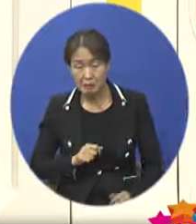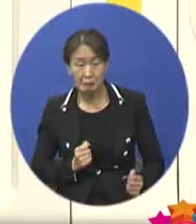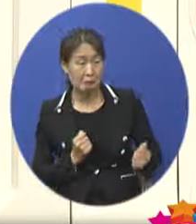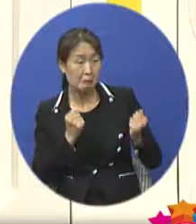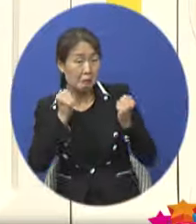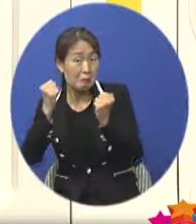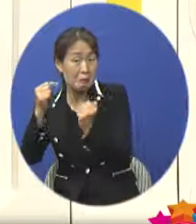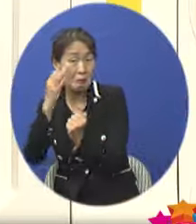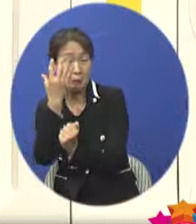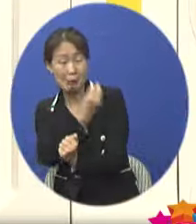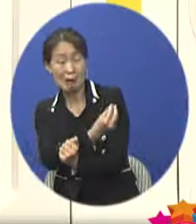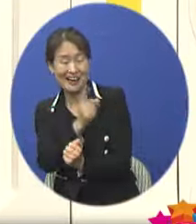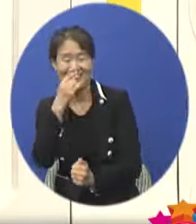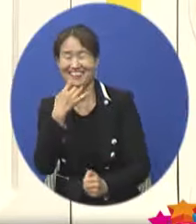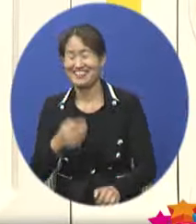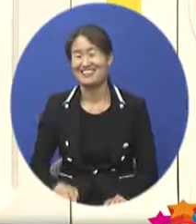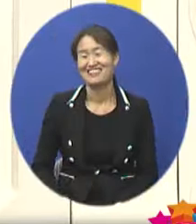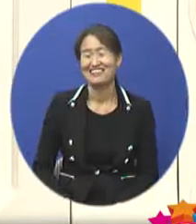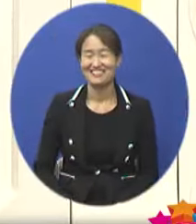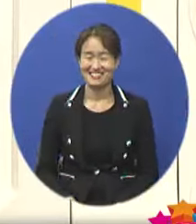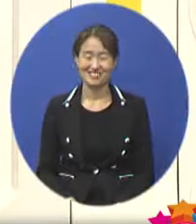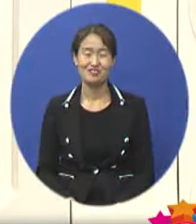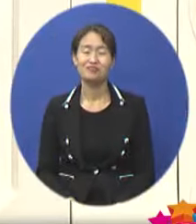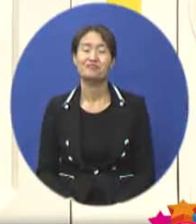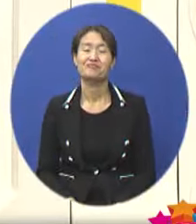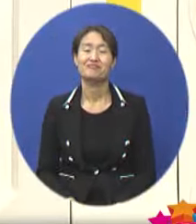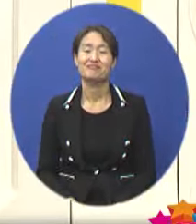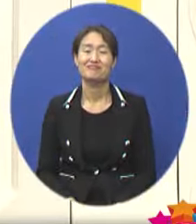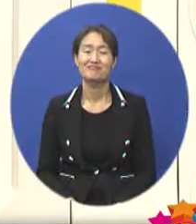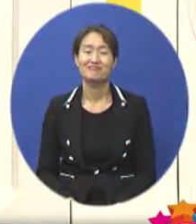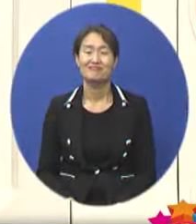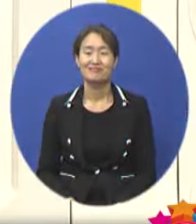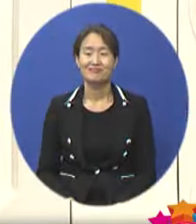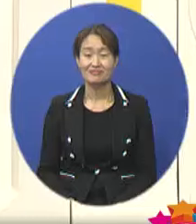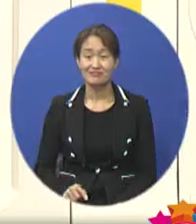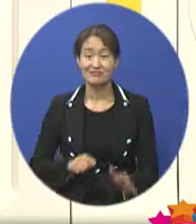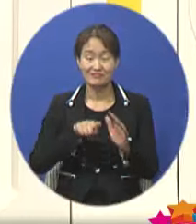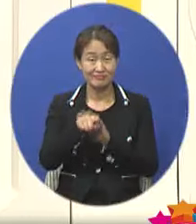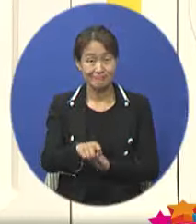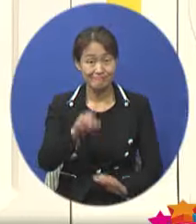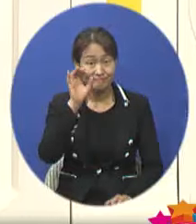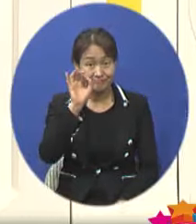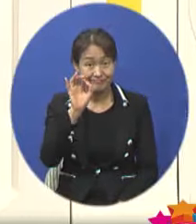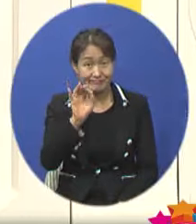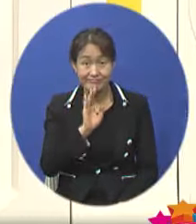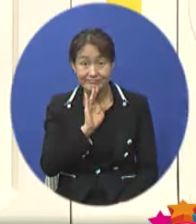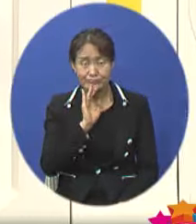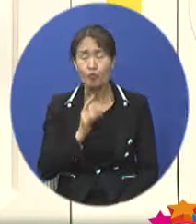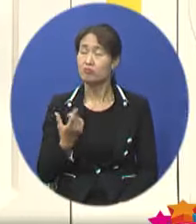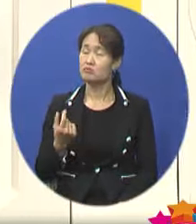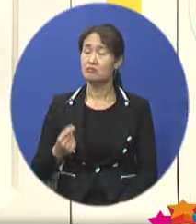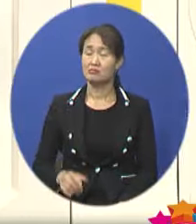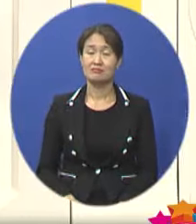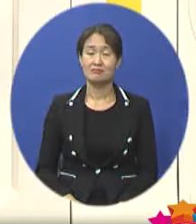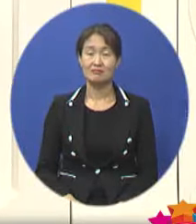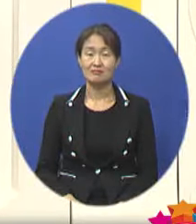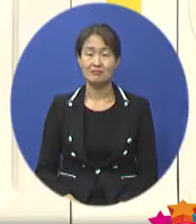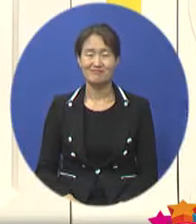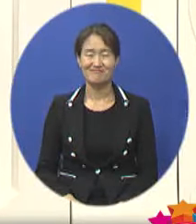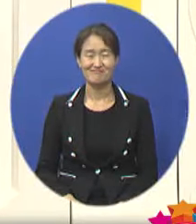가봤어요. 지나가면 살짝. 네. 네. 네. 거기 가셔 보셨어요? 가보셨어요? 아, 그럼요.